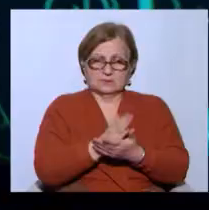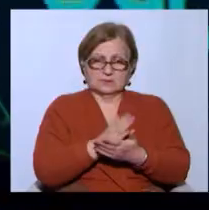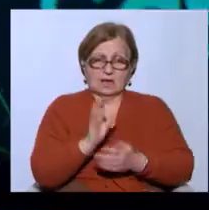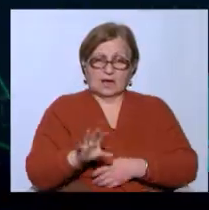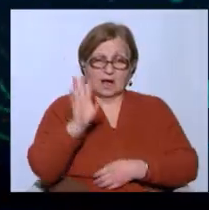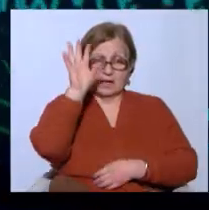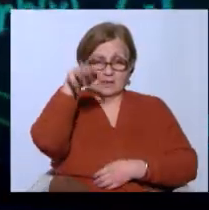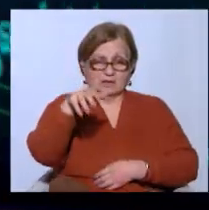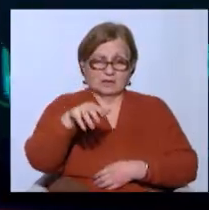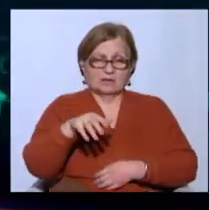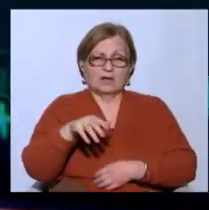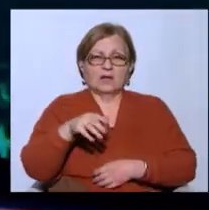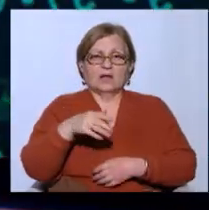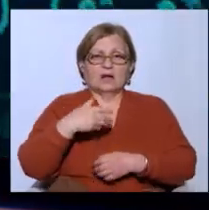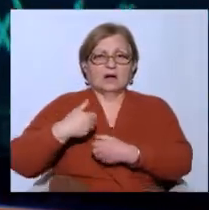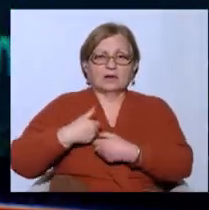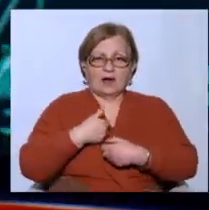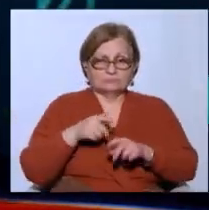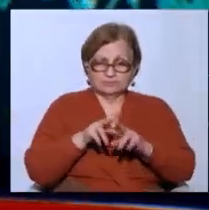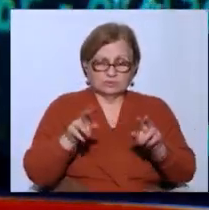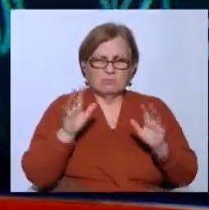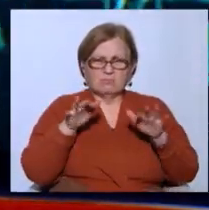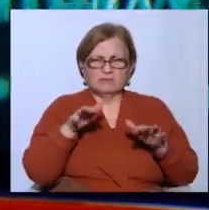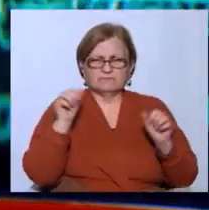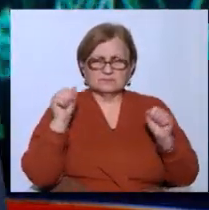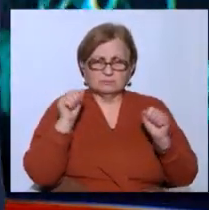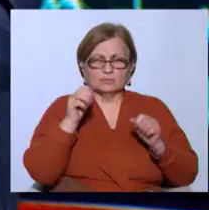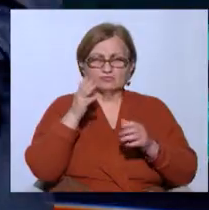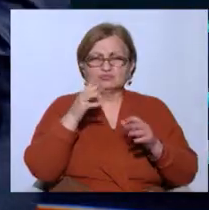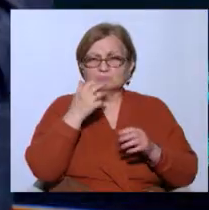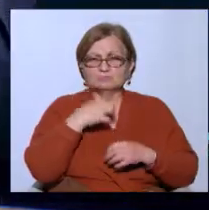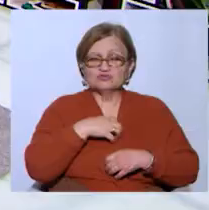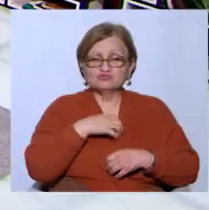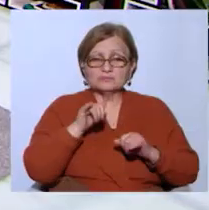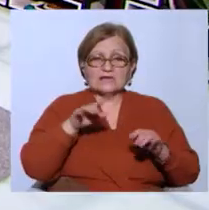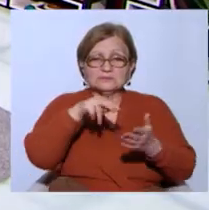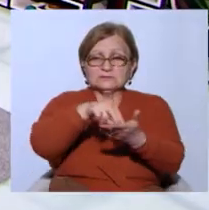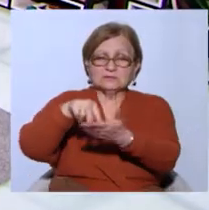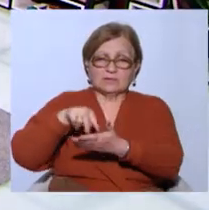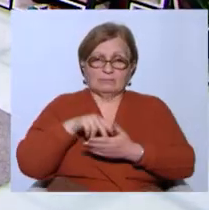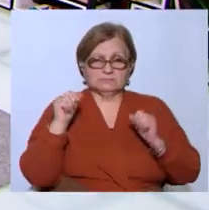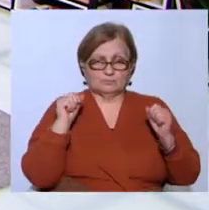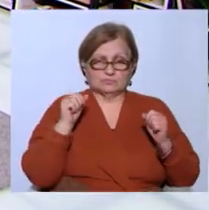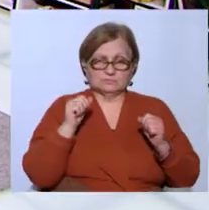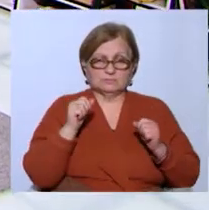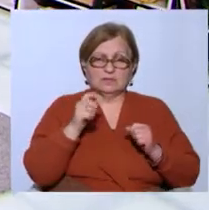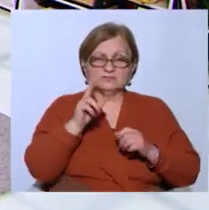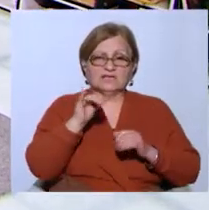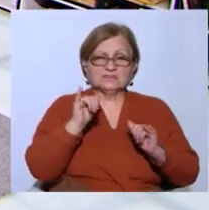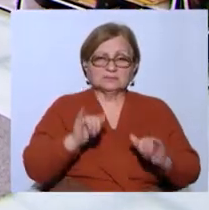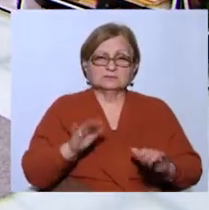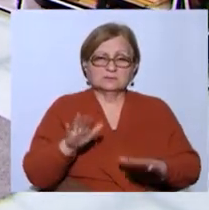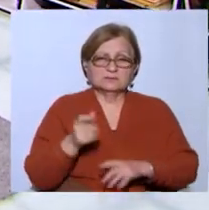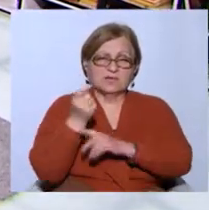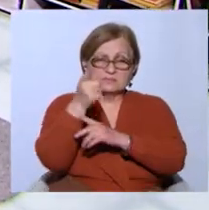კალათბურთში, პრინციპში, რაგბიში განსაკუთრებით და რამდენიმე ბევრ სპორტში არის ძალიან მნიშვნელოვანი პოზიცია. განათამაშებელი, მსროლელი, მსუბუქი ფორვარდი,